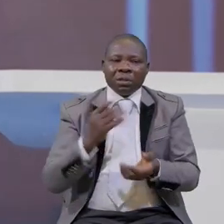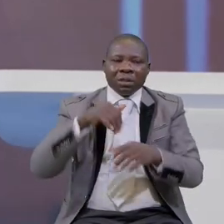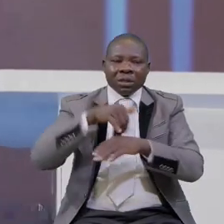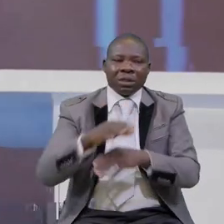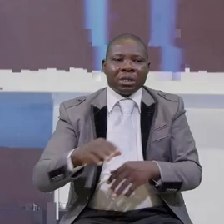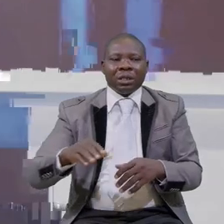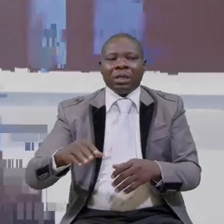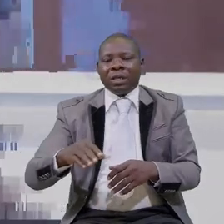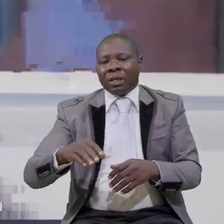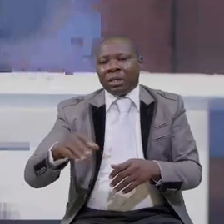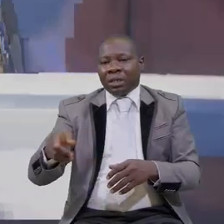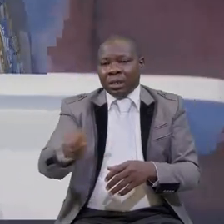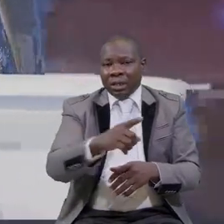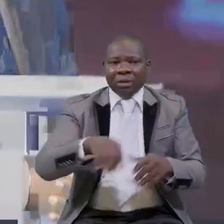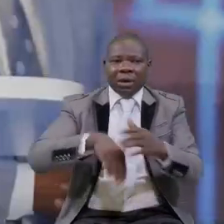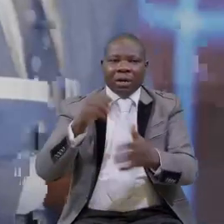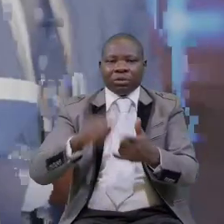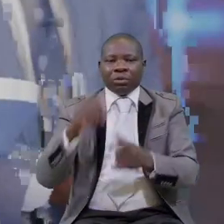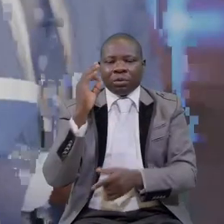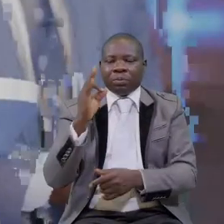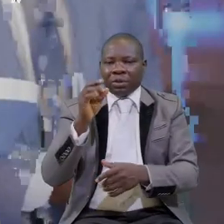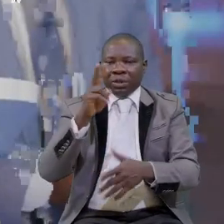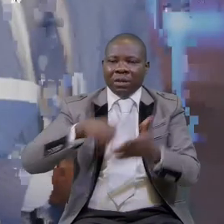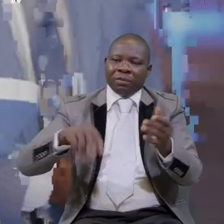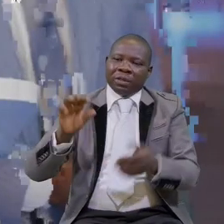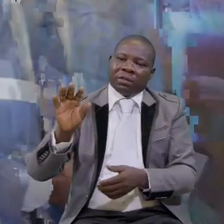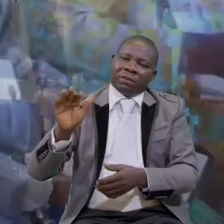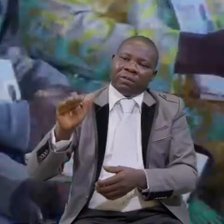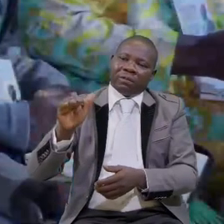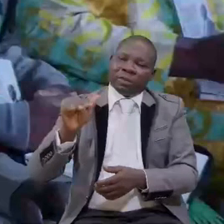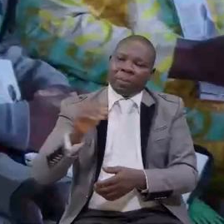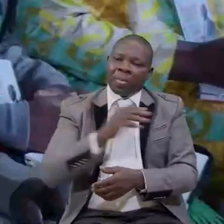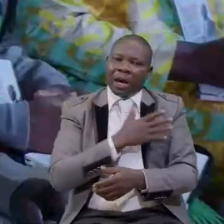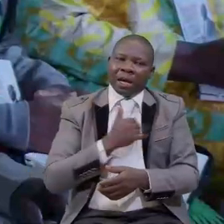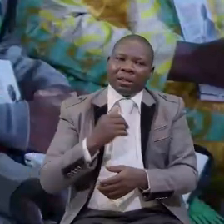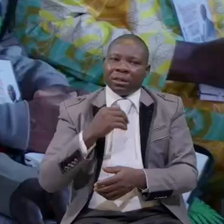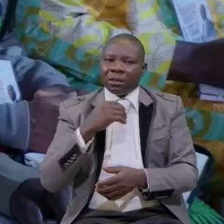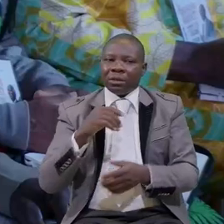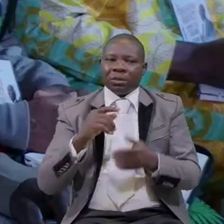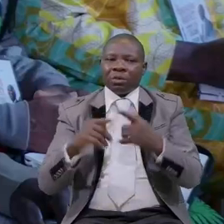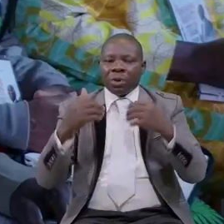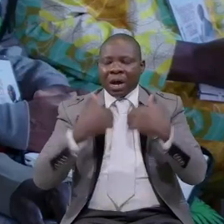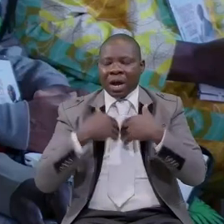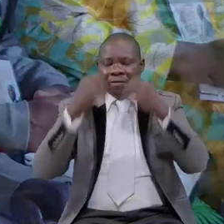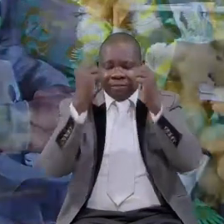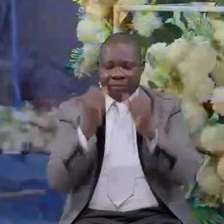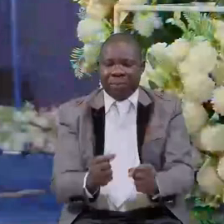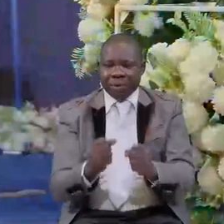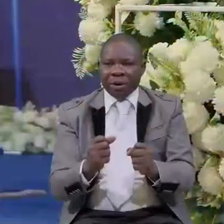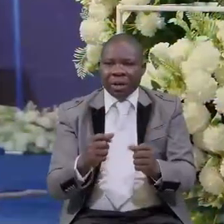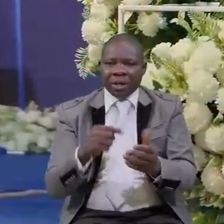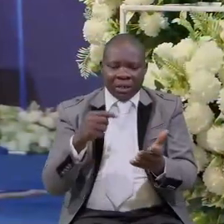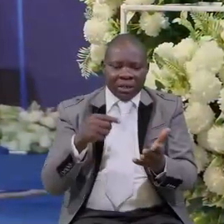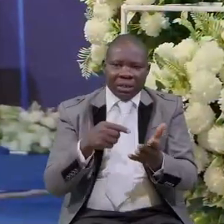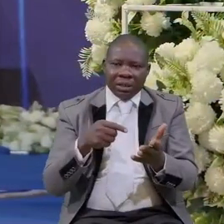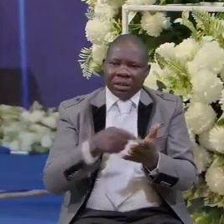15, et pour pour les envoyer prêcher avec le pouvoir.